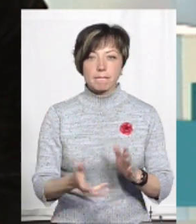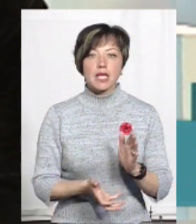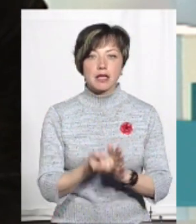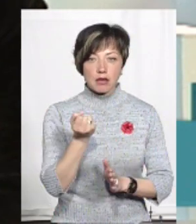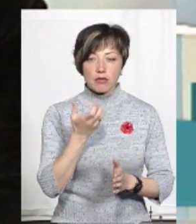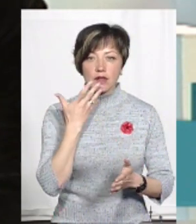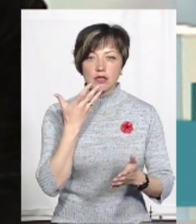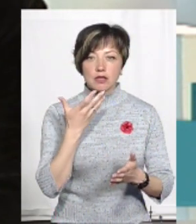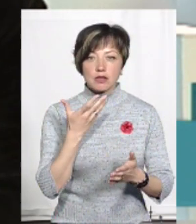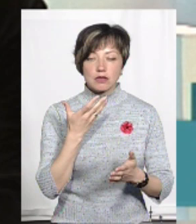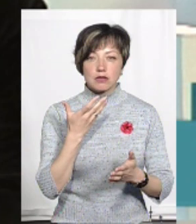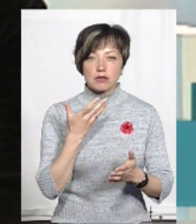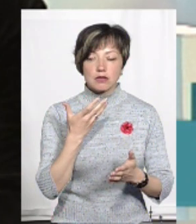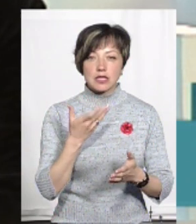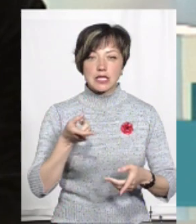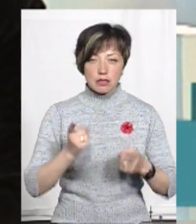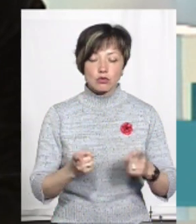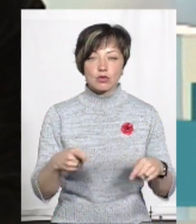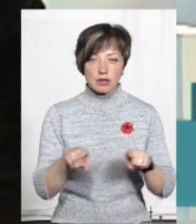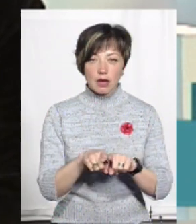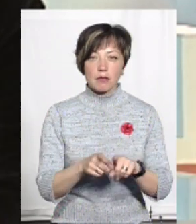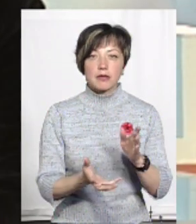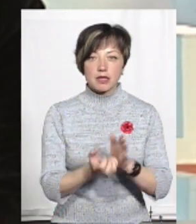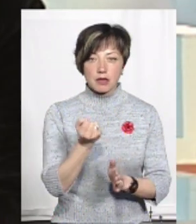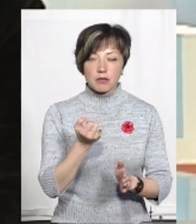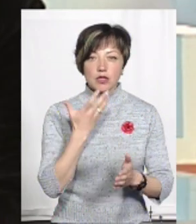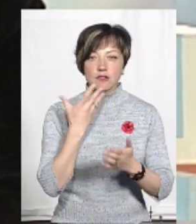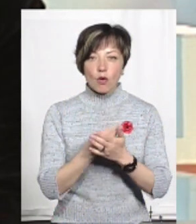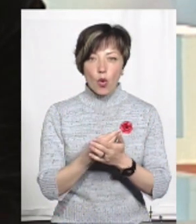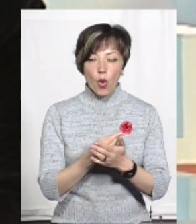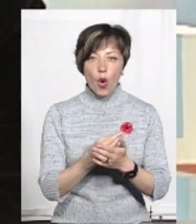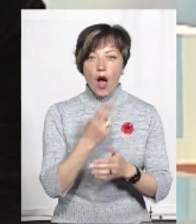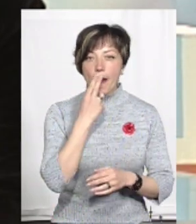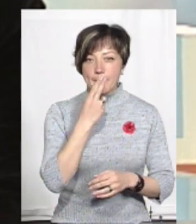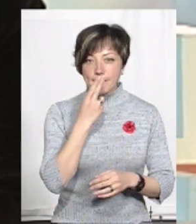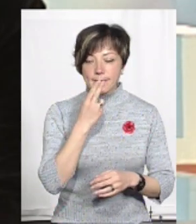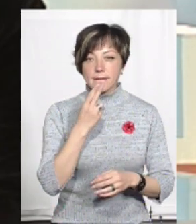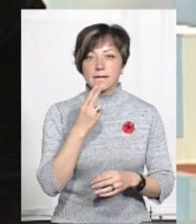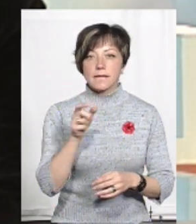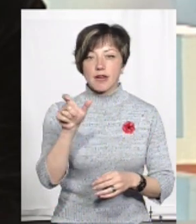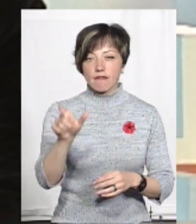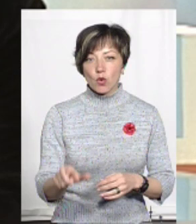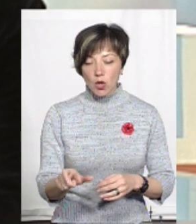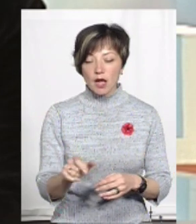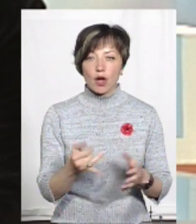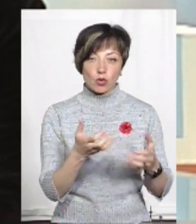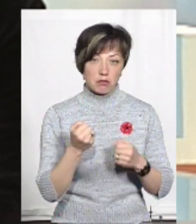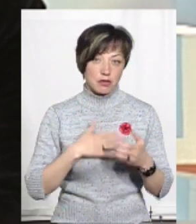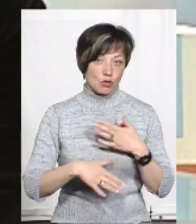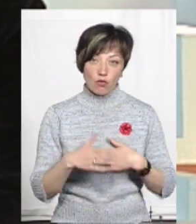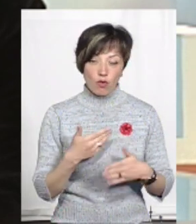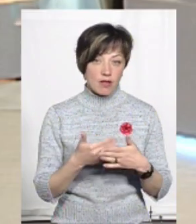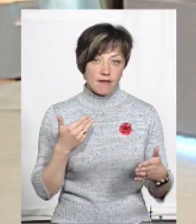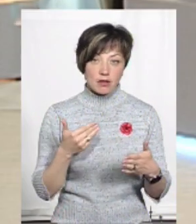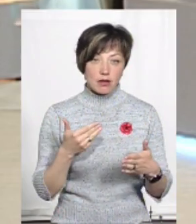підтримували свого, не судячи з усього, а дійсно так, підтримували свого фюрера і отримували навіть задоволення